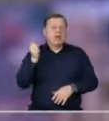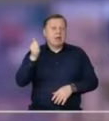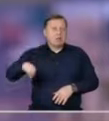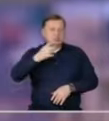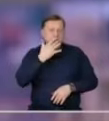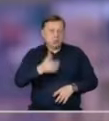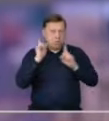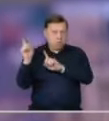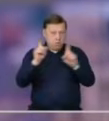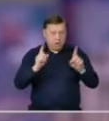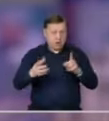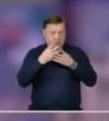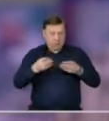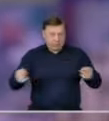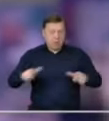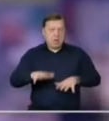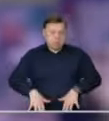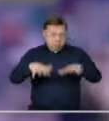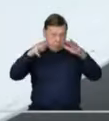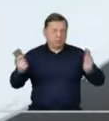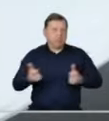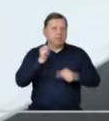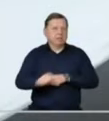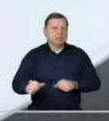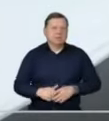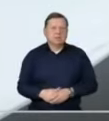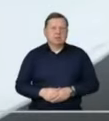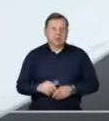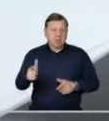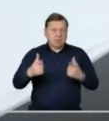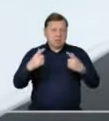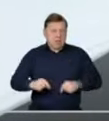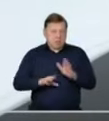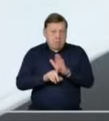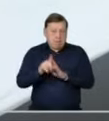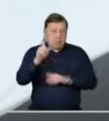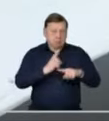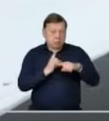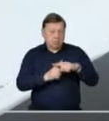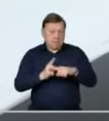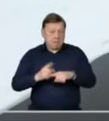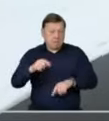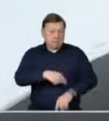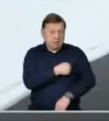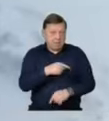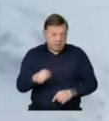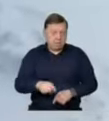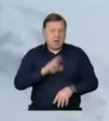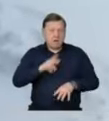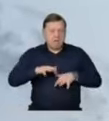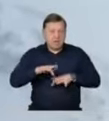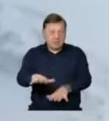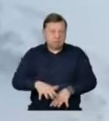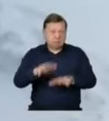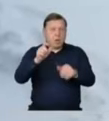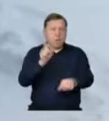z odwilżą rośnie zagrożenie powodziowe. Nagły wzrost temperatury nie sprzyja stabilizowaniu się poziomu wody w Wiśle. W Płocku